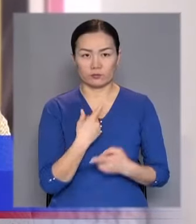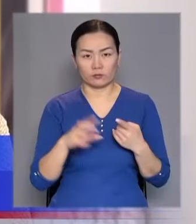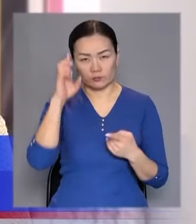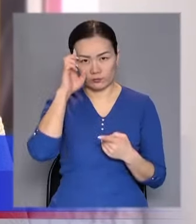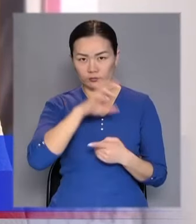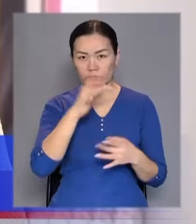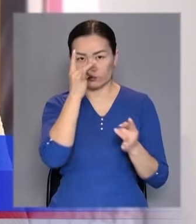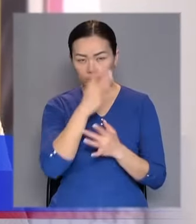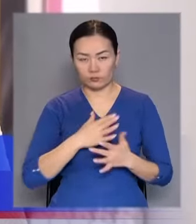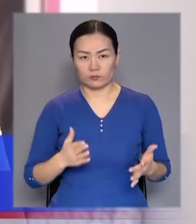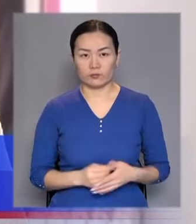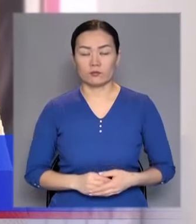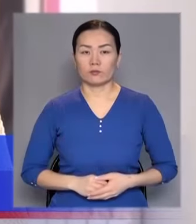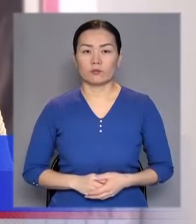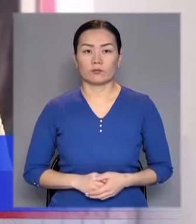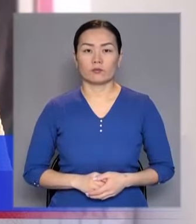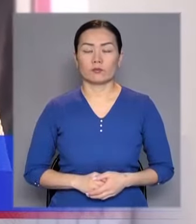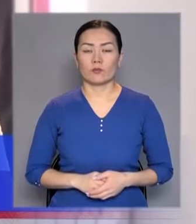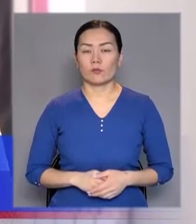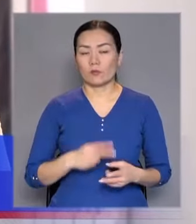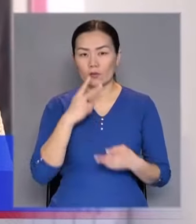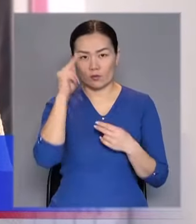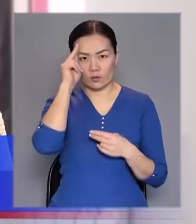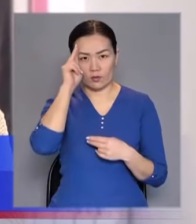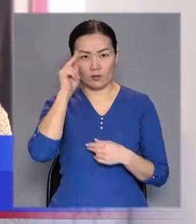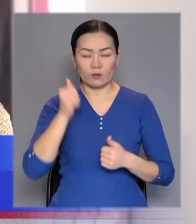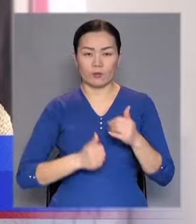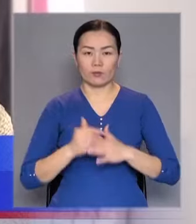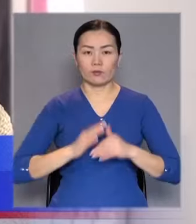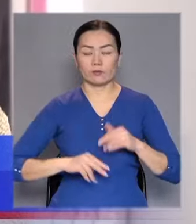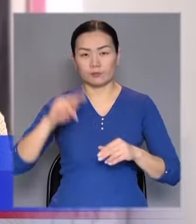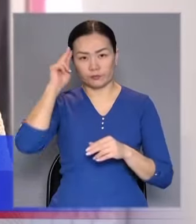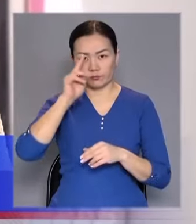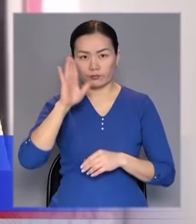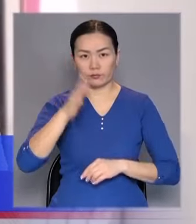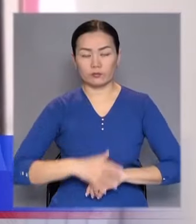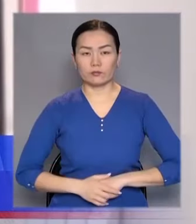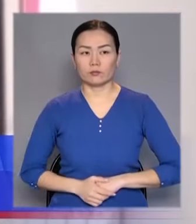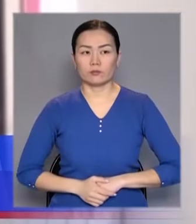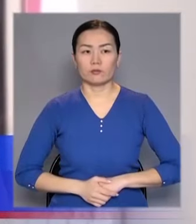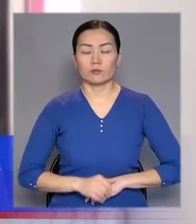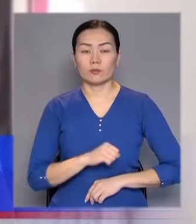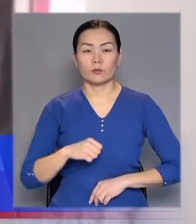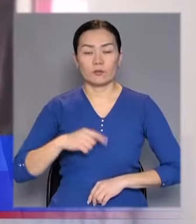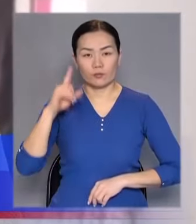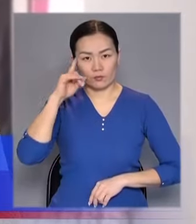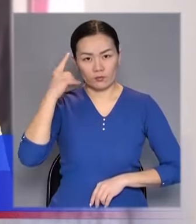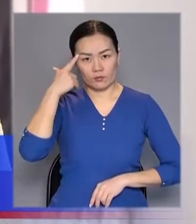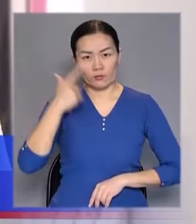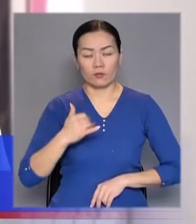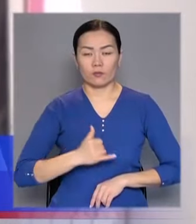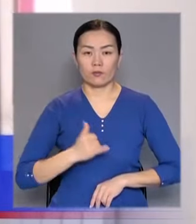елдің мәдениетін көреді, білім саласын үйренеді, өзімінің білімін